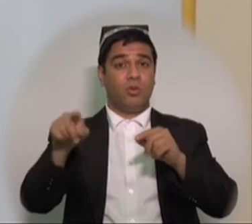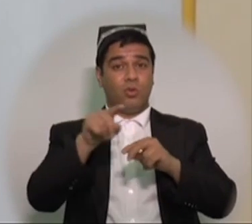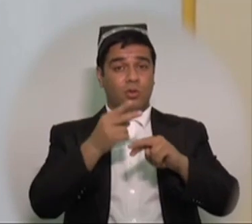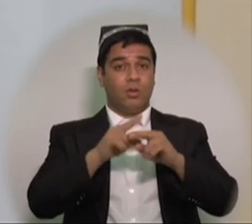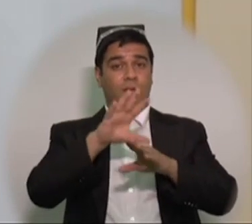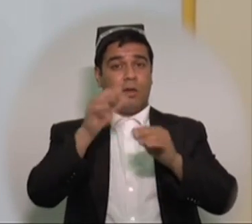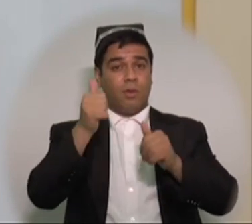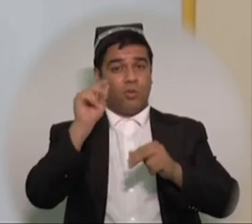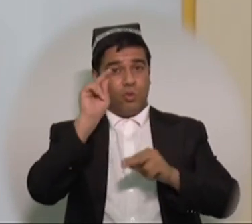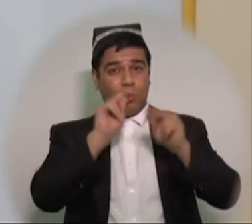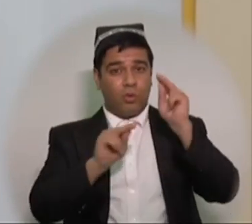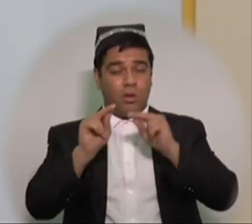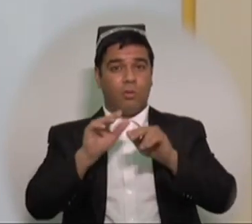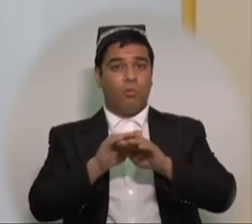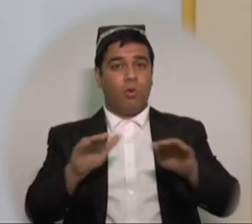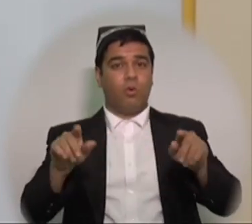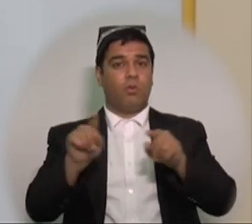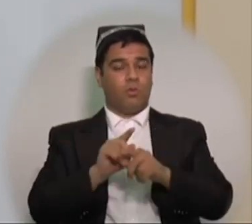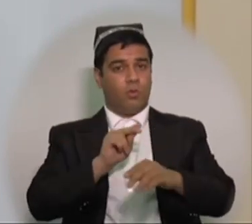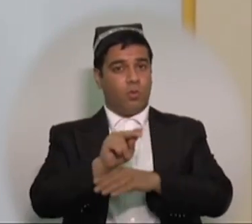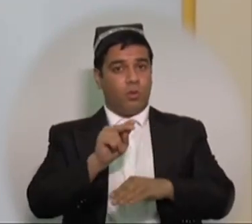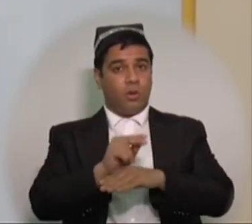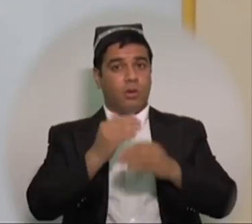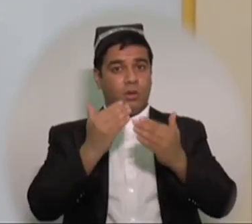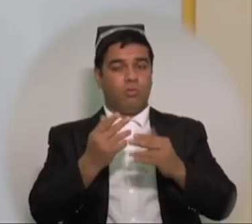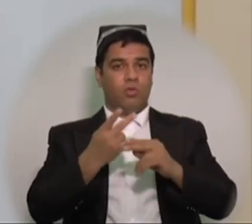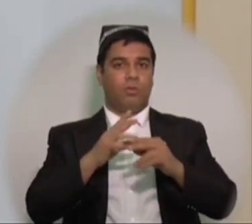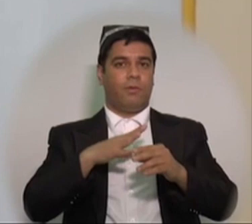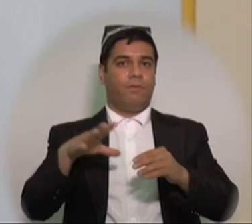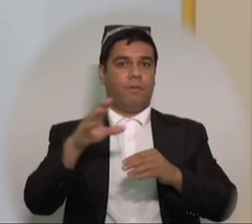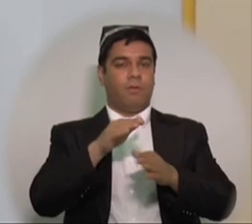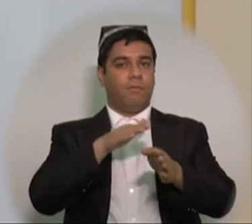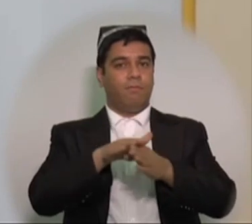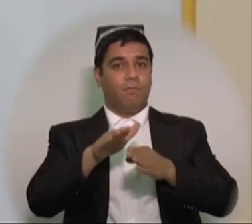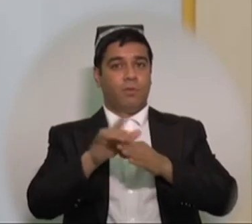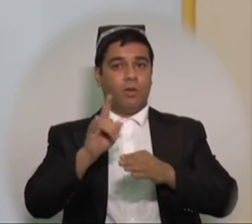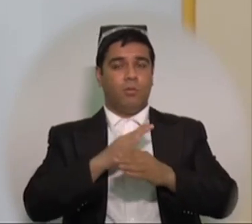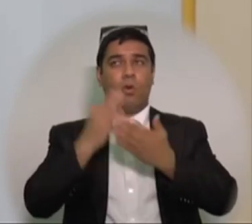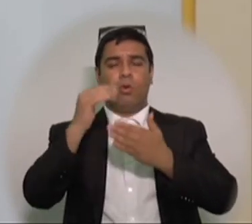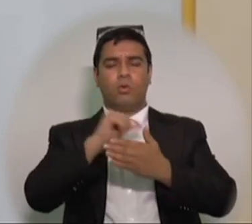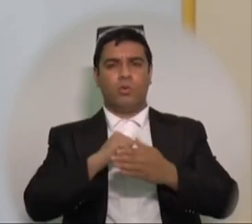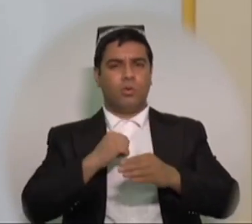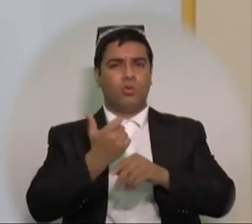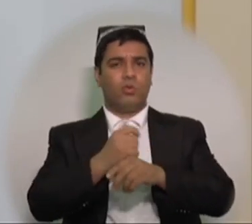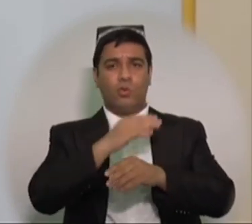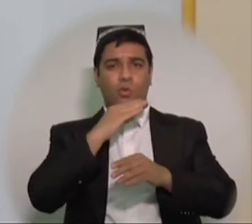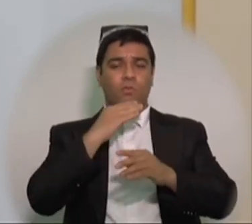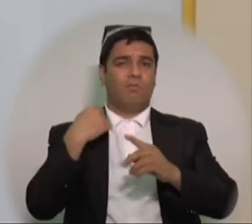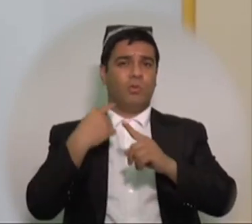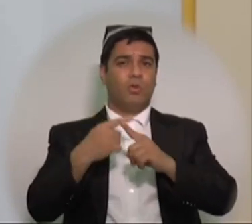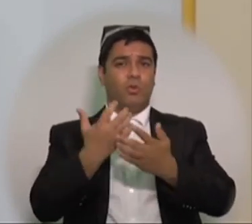narsalarını biz o'rganib, bolalarimizga ham o'rgatib, ixlos bilan amal qilsak, ajr savob olamiz,